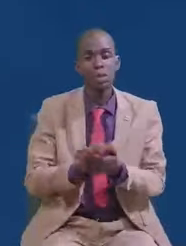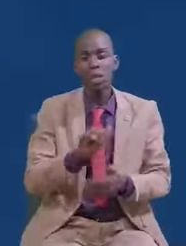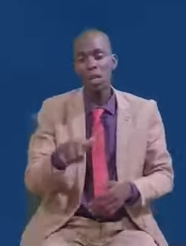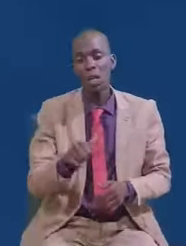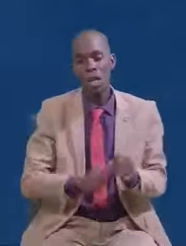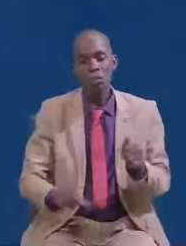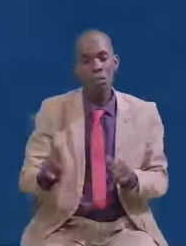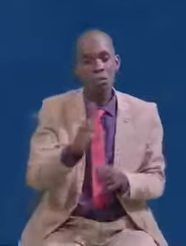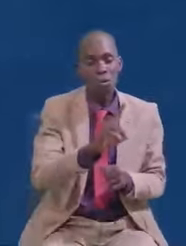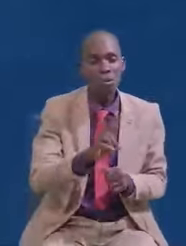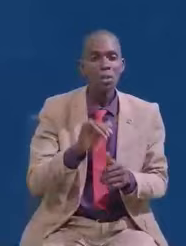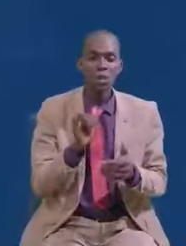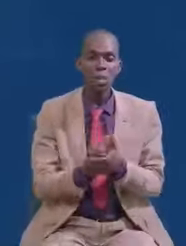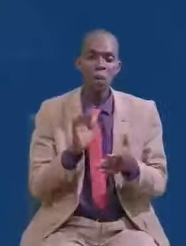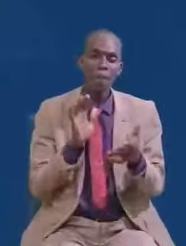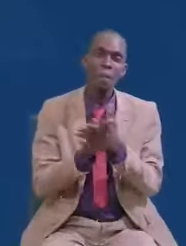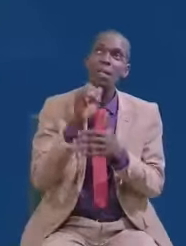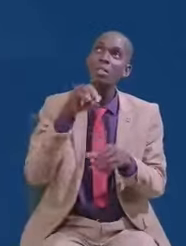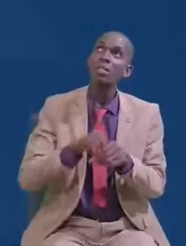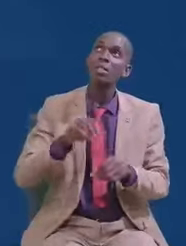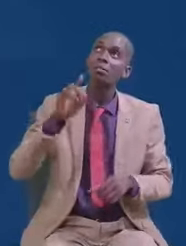Afin que quiconque croit en lui